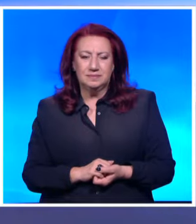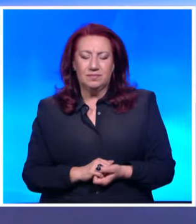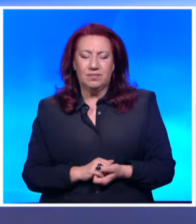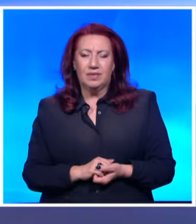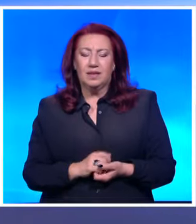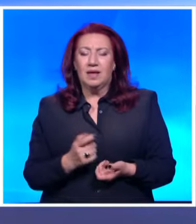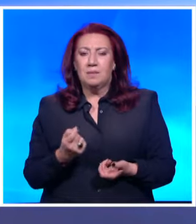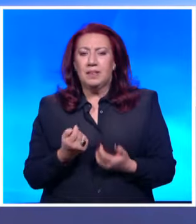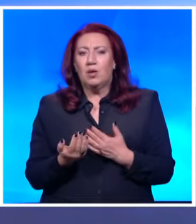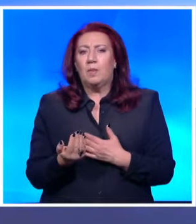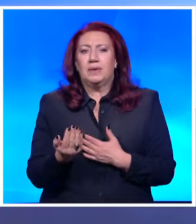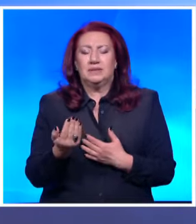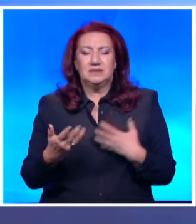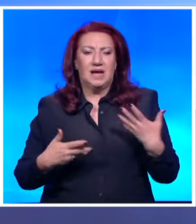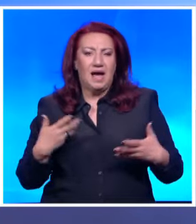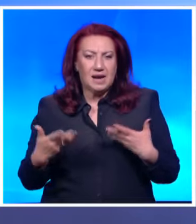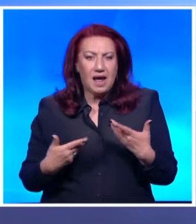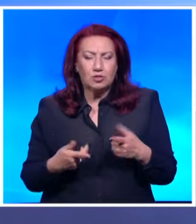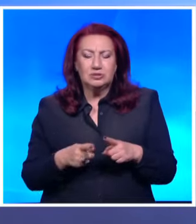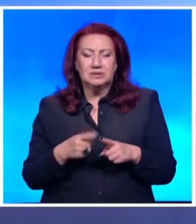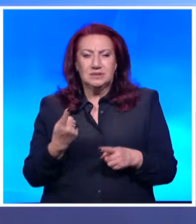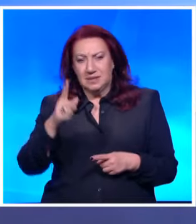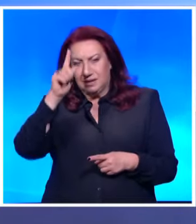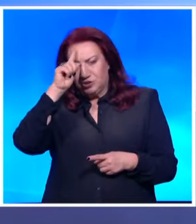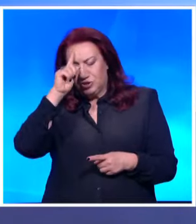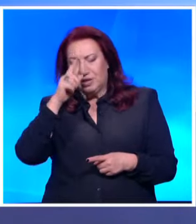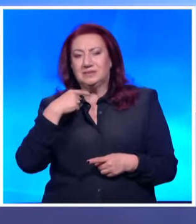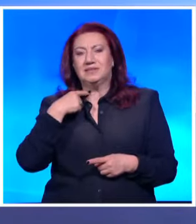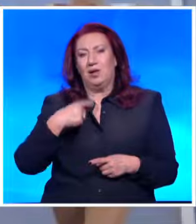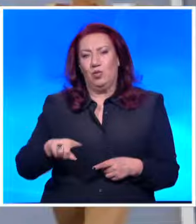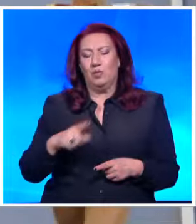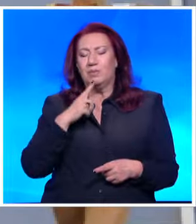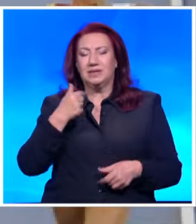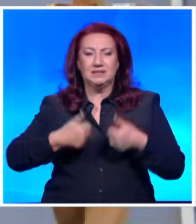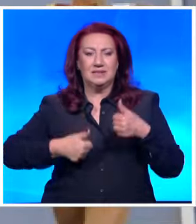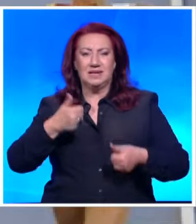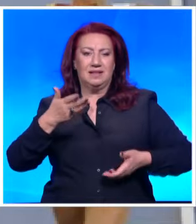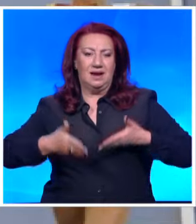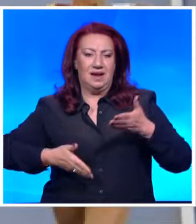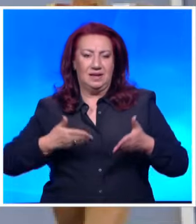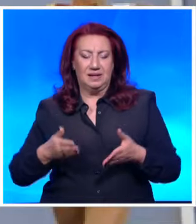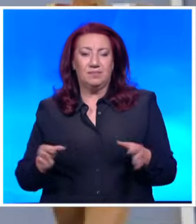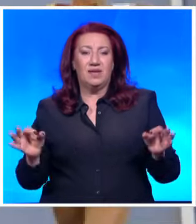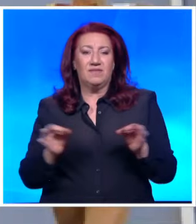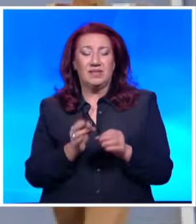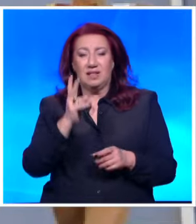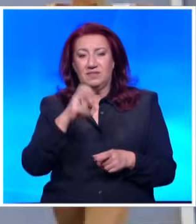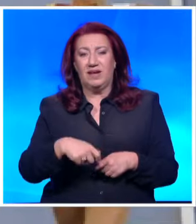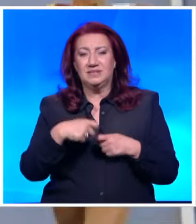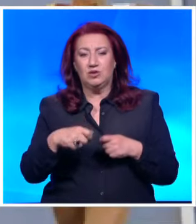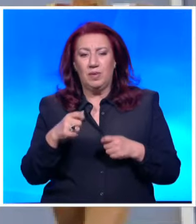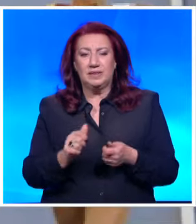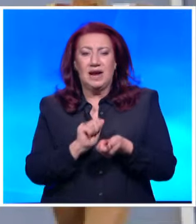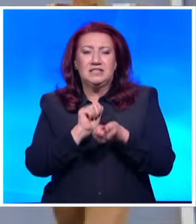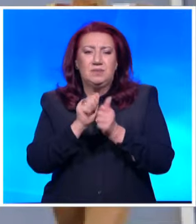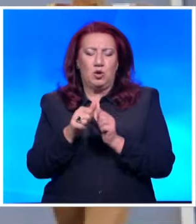Прибързана радост лиши испанка от медал на Европейското първенство по лека атлетика в Рим. В финала на 20 км спортно ходене Лаура Гарсия Каро беше